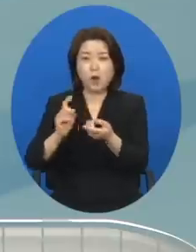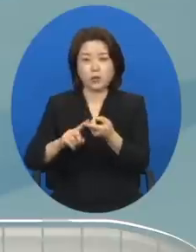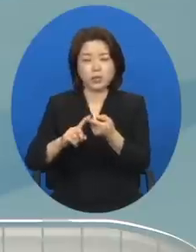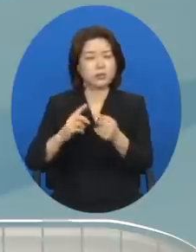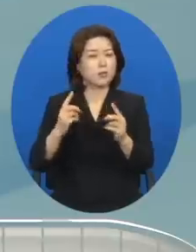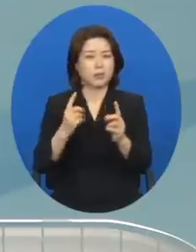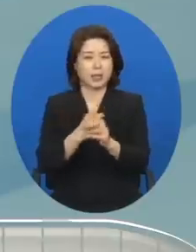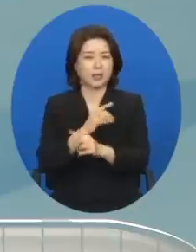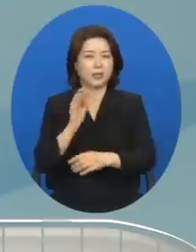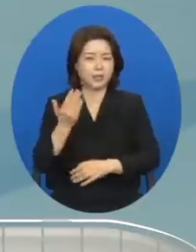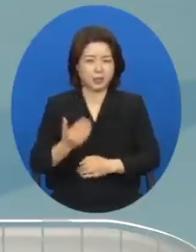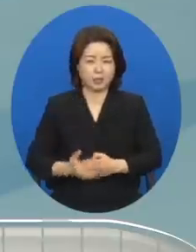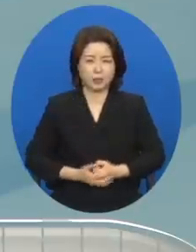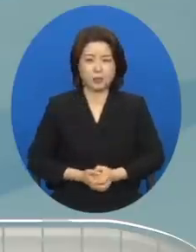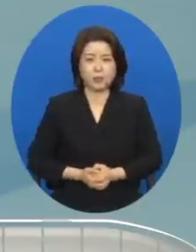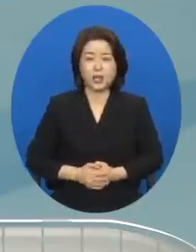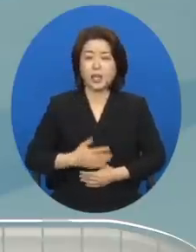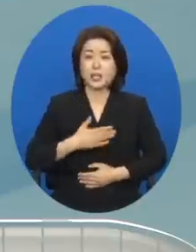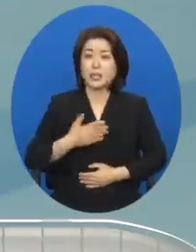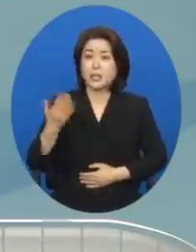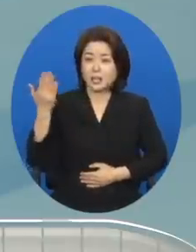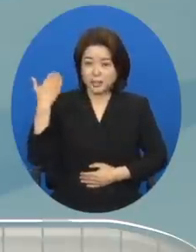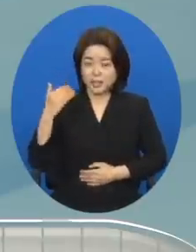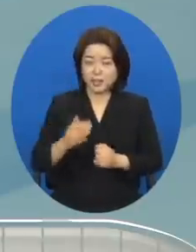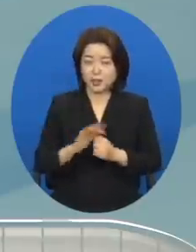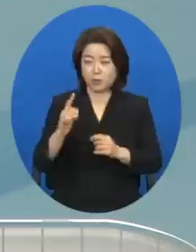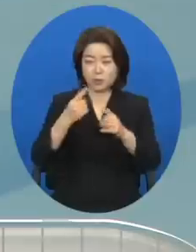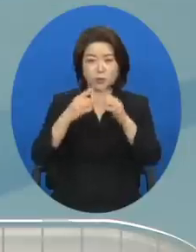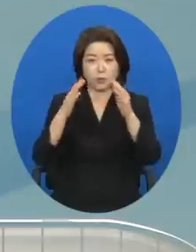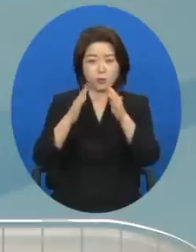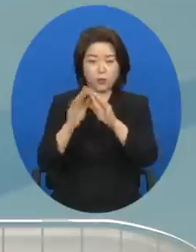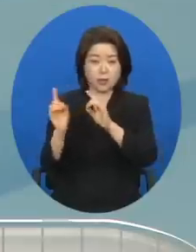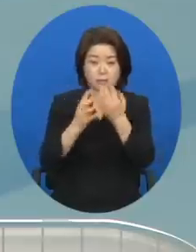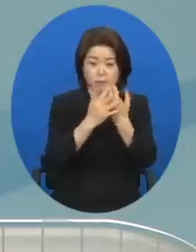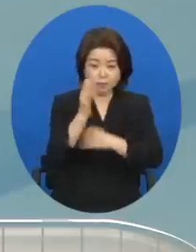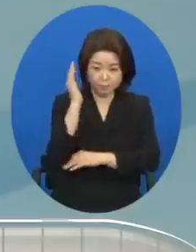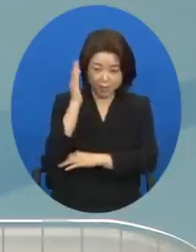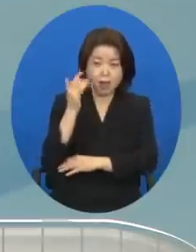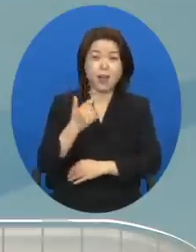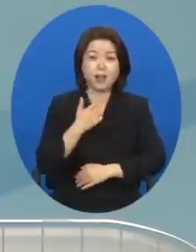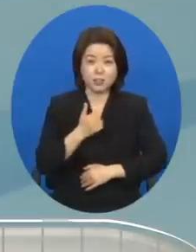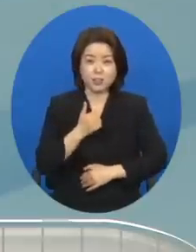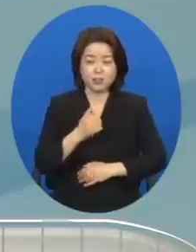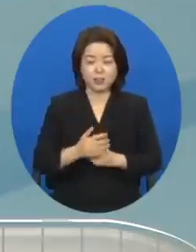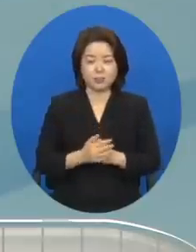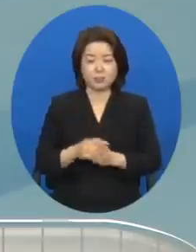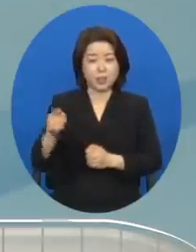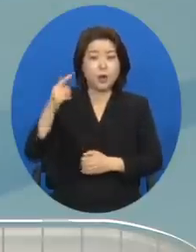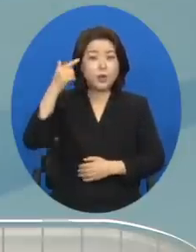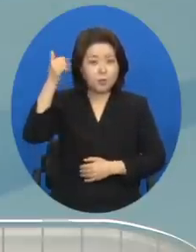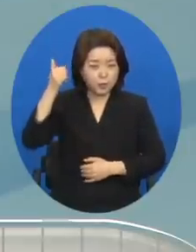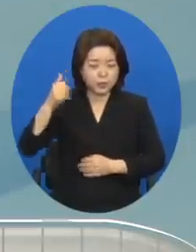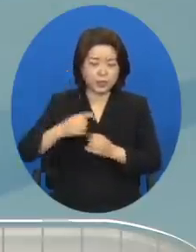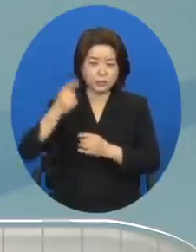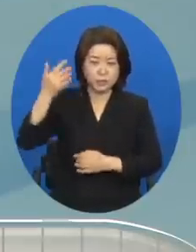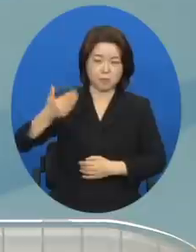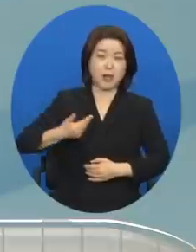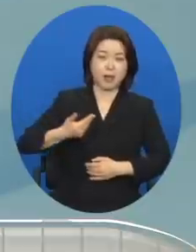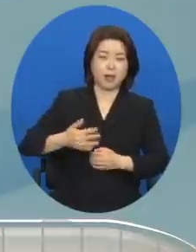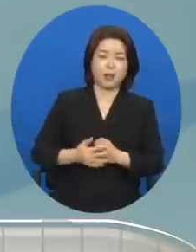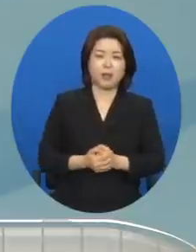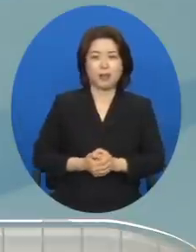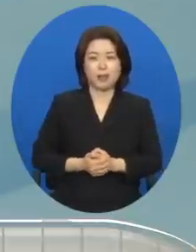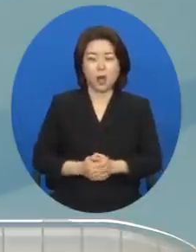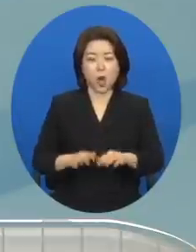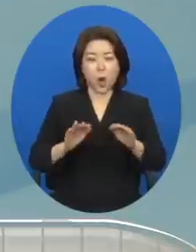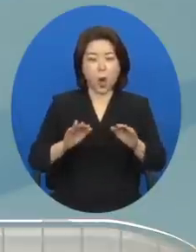달라져요. 제가 한번 어느 교회 부흥회를 갔더니 목사님이 그러세요. 목사님, 오늘